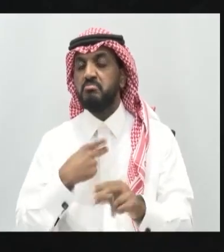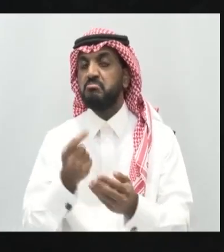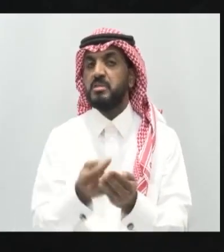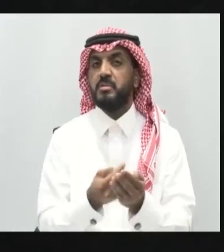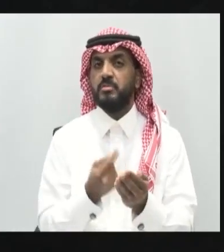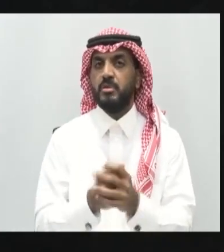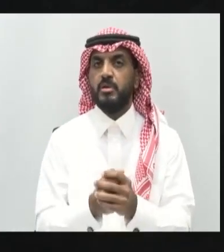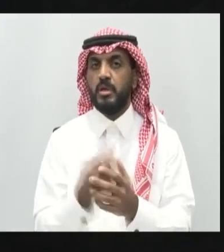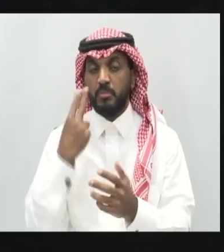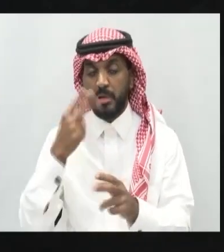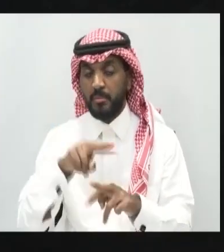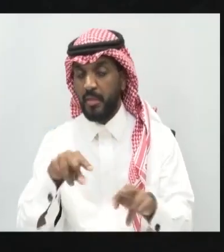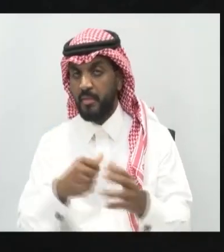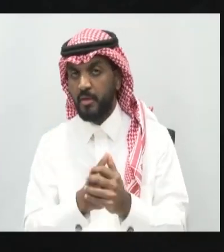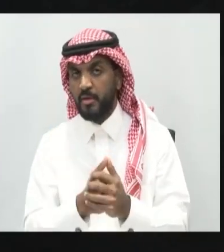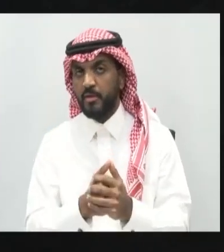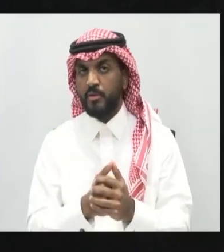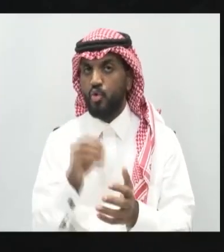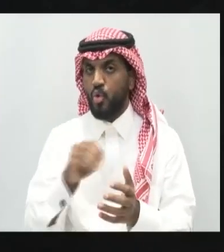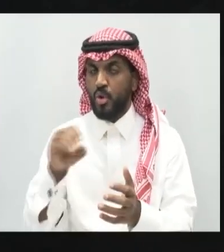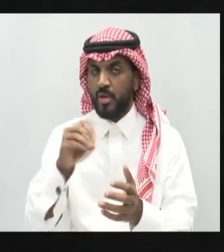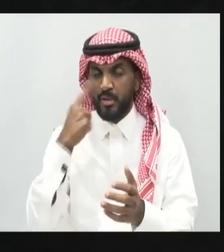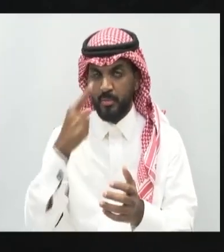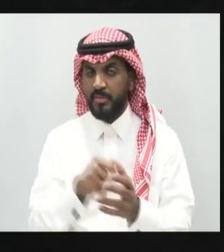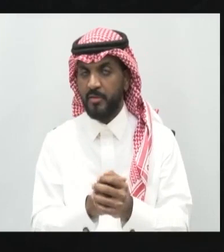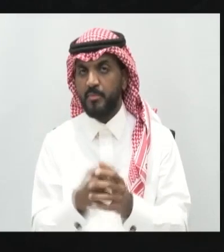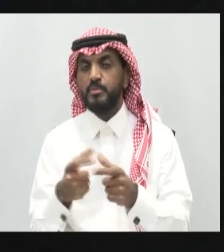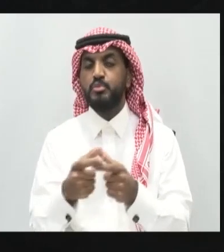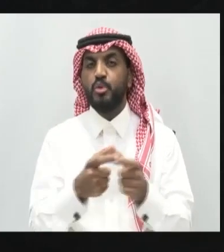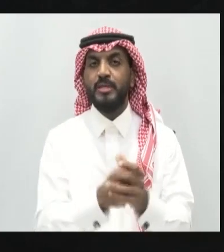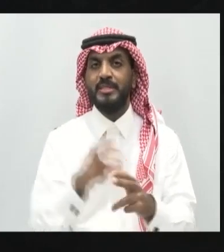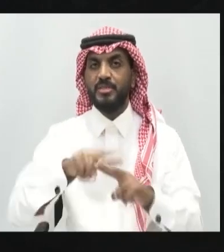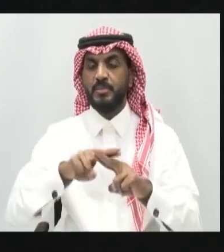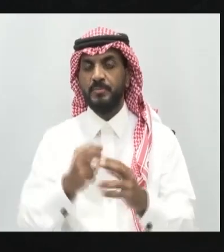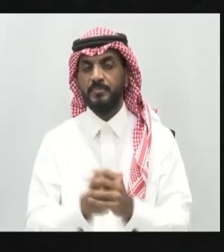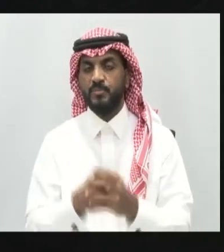خلال محرك البحث ونكتب مجموعات نجميه